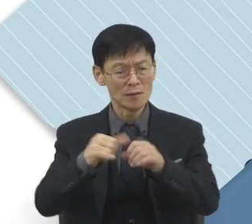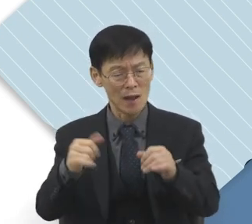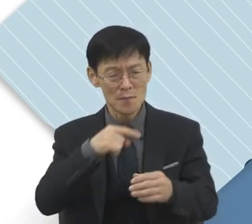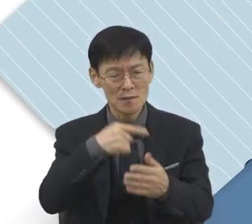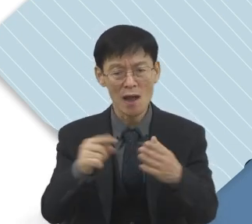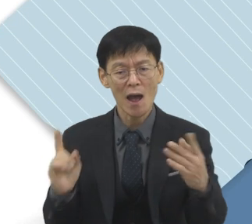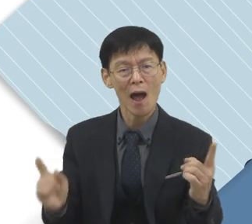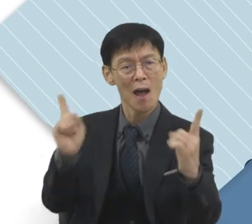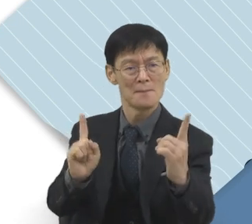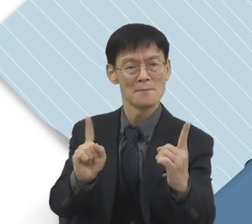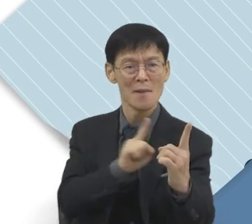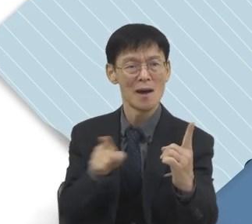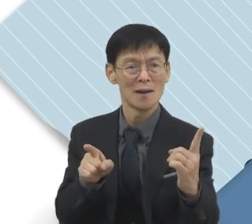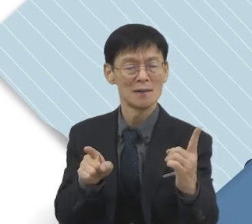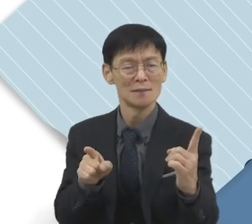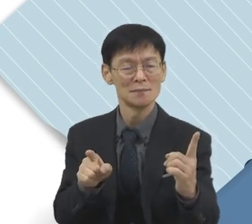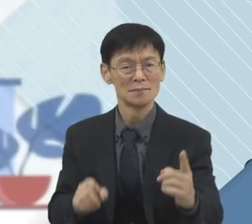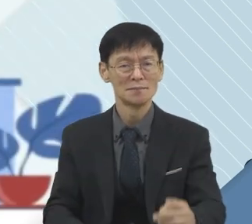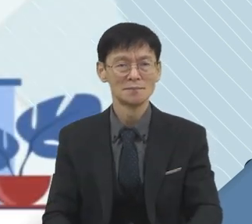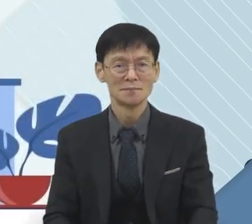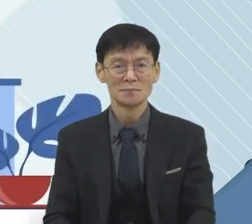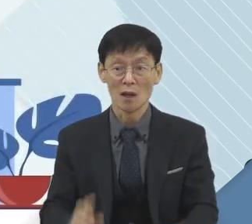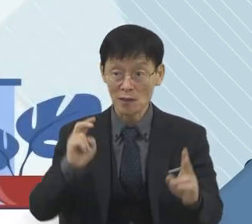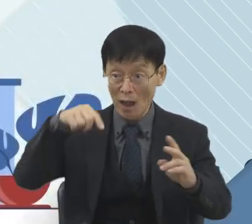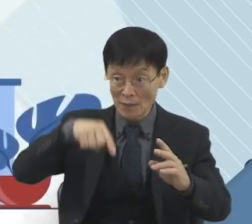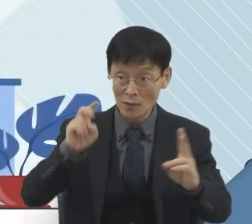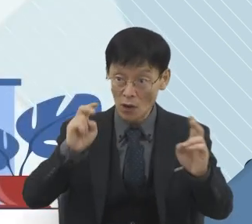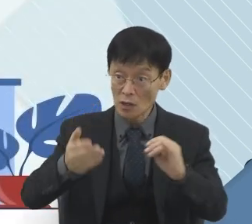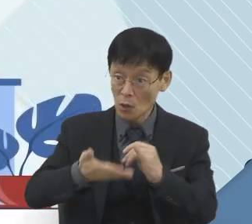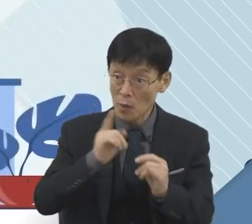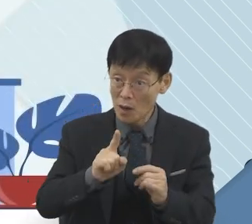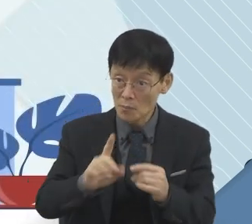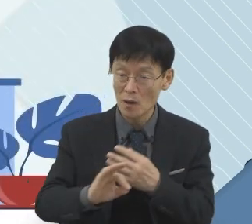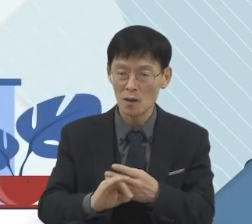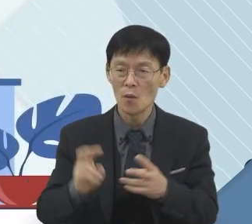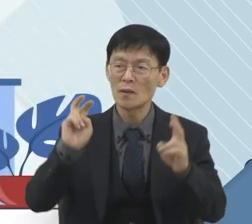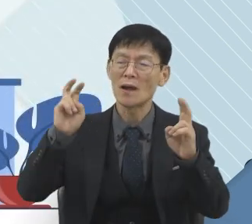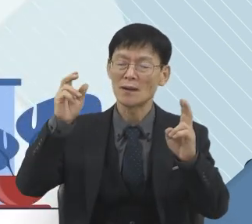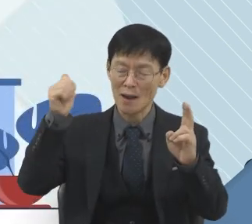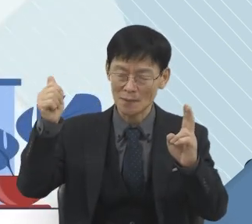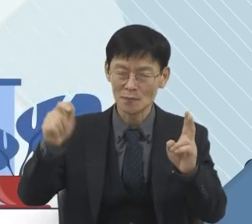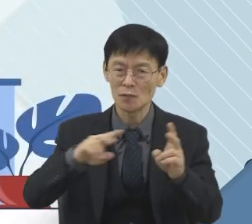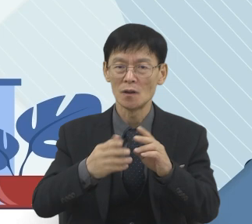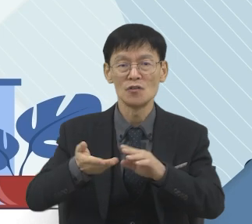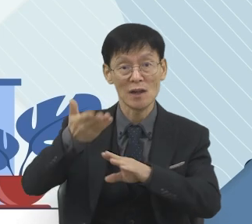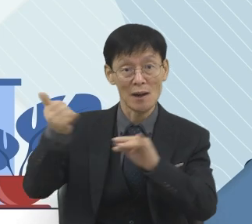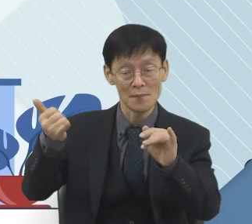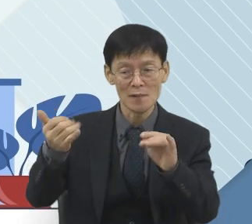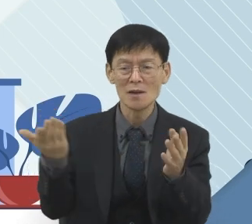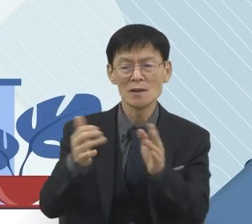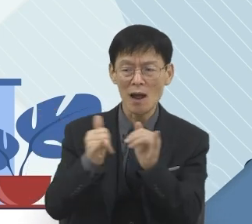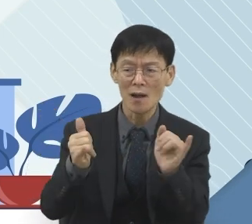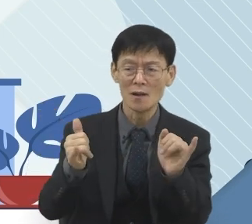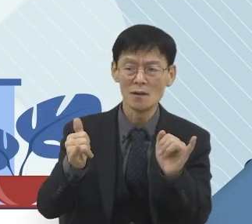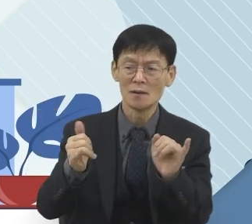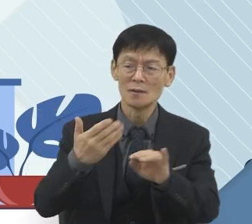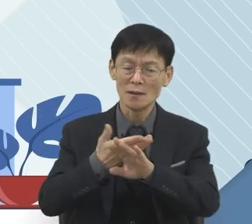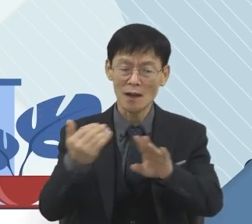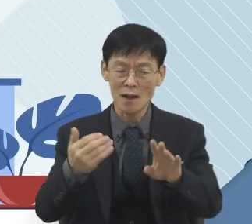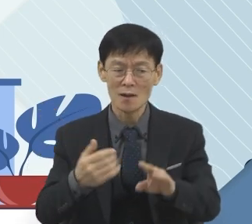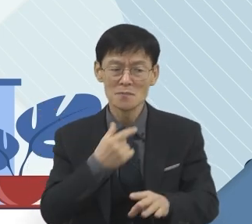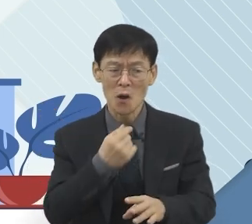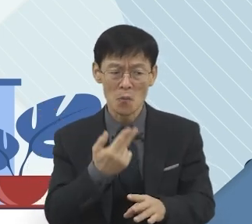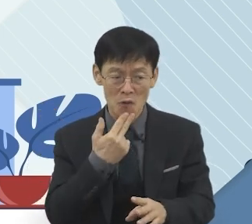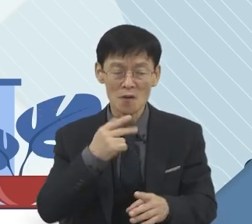행위자와 피해자가 있어야 합니다. 직장 내 성희롱이란 사업주, 상급자, 근로자가 다른